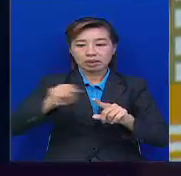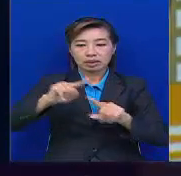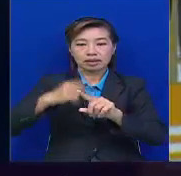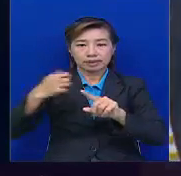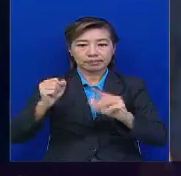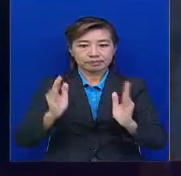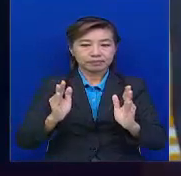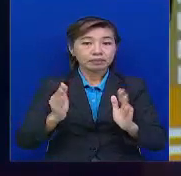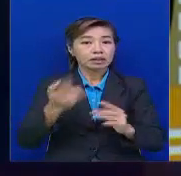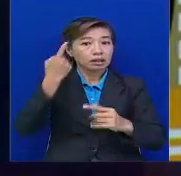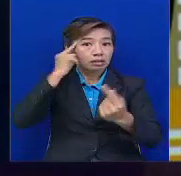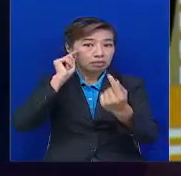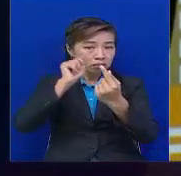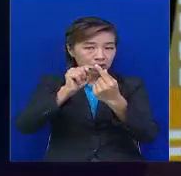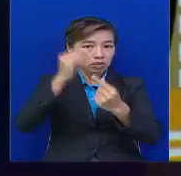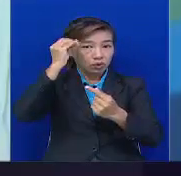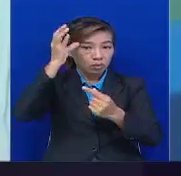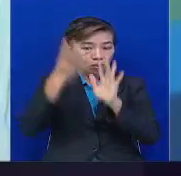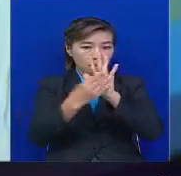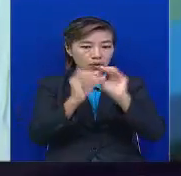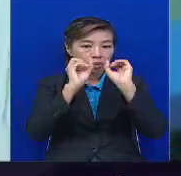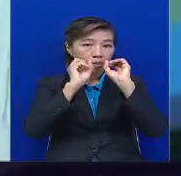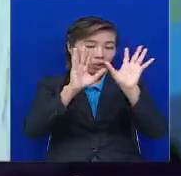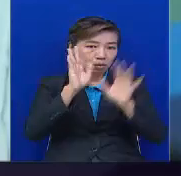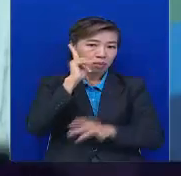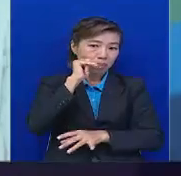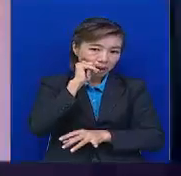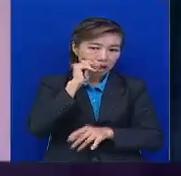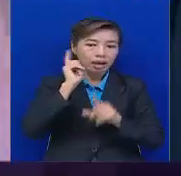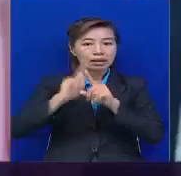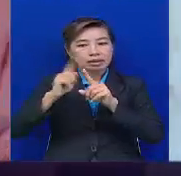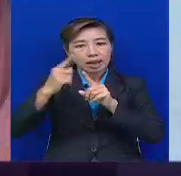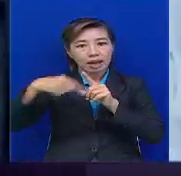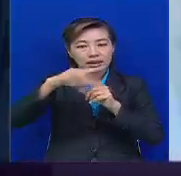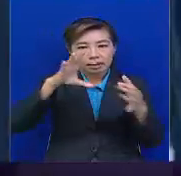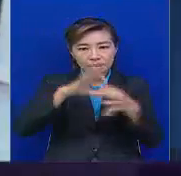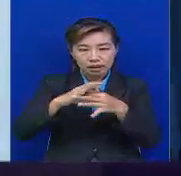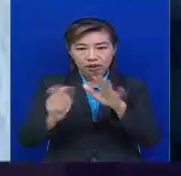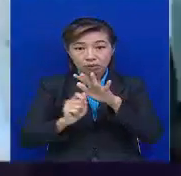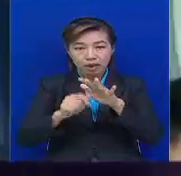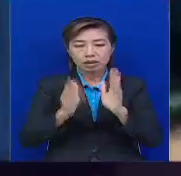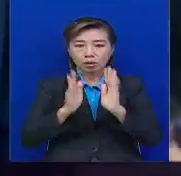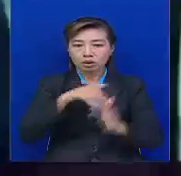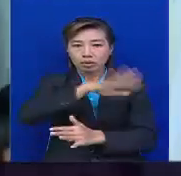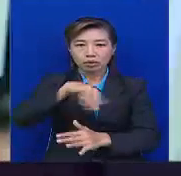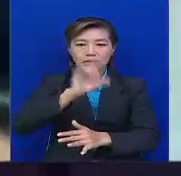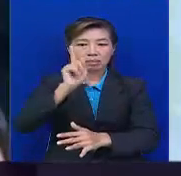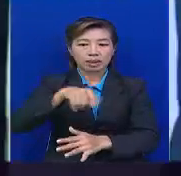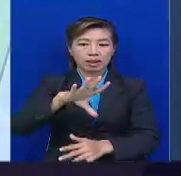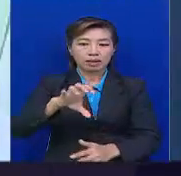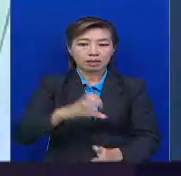มนี้โดยตั้งเป้าให้ความรู้แก่ครูผู้ปกครองและผู้ที่เกี่ยวข้องกับเด็กปฐมวัยจำนวน 1,500 คน